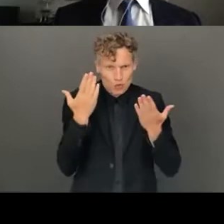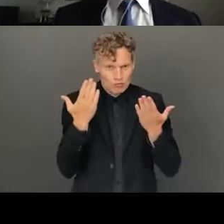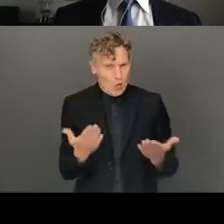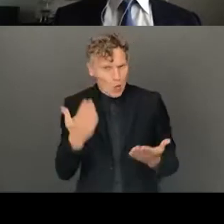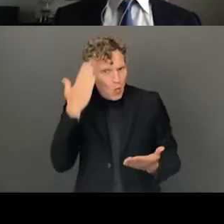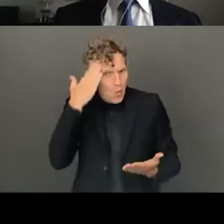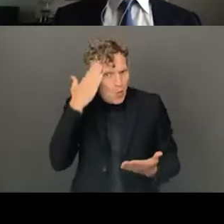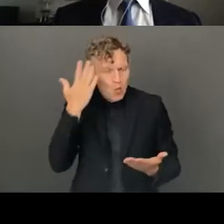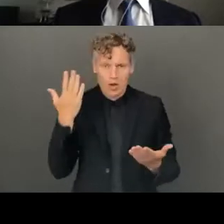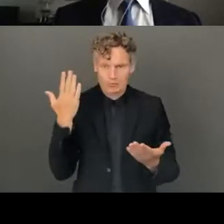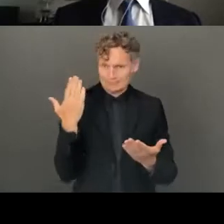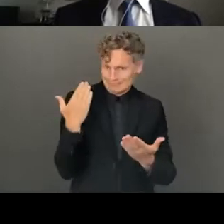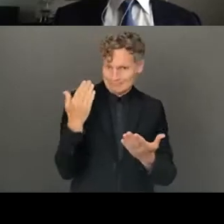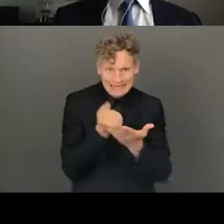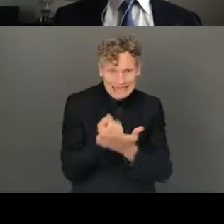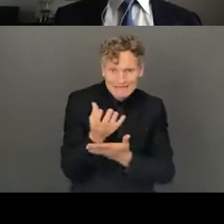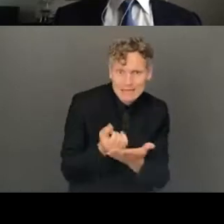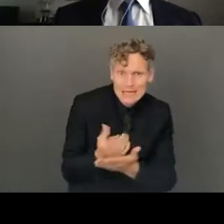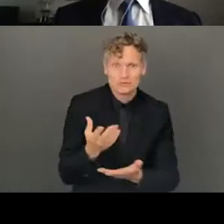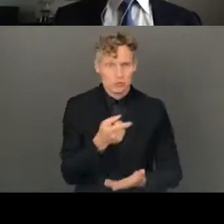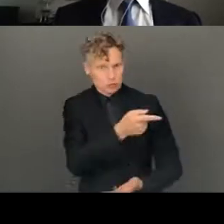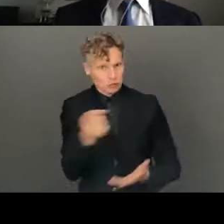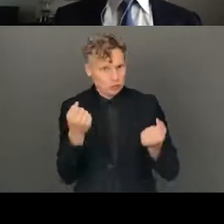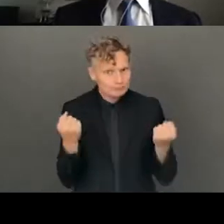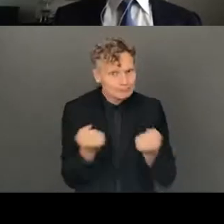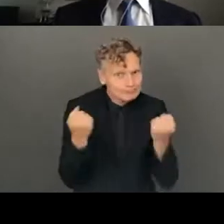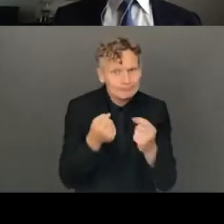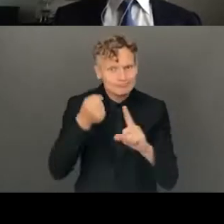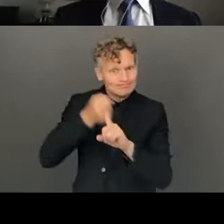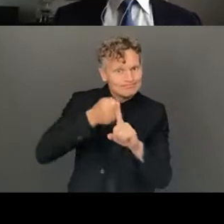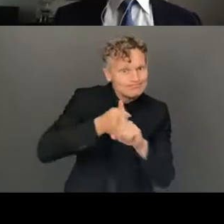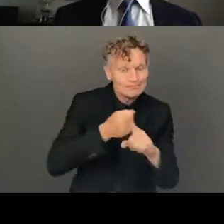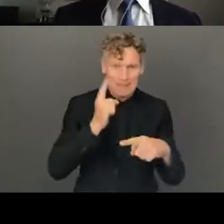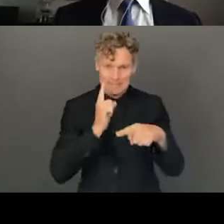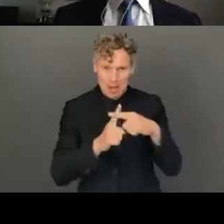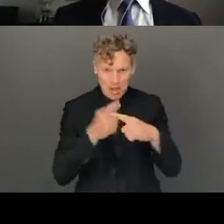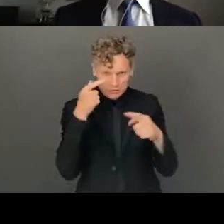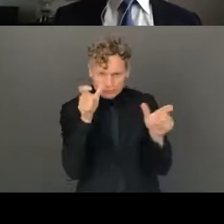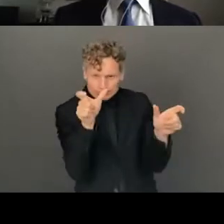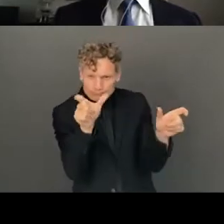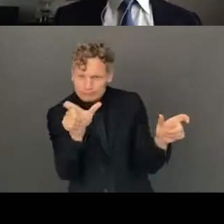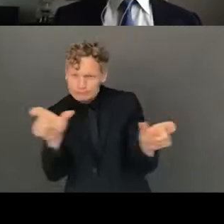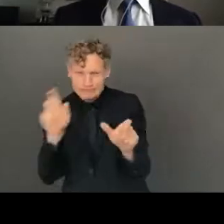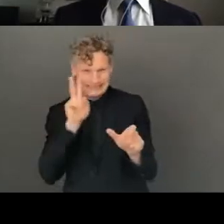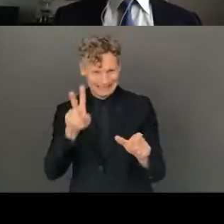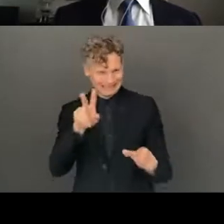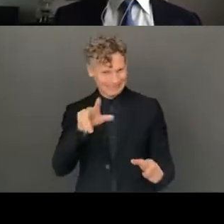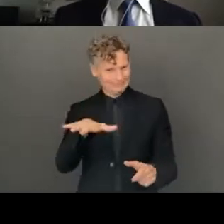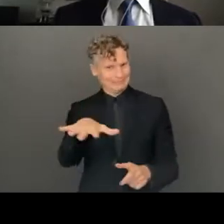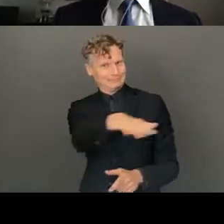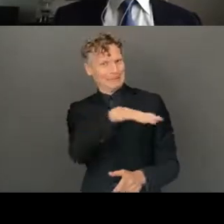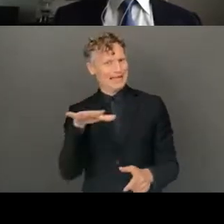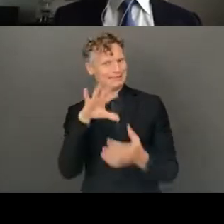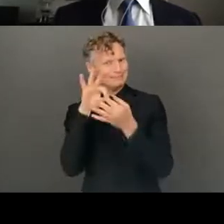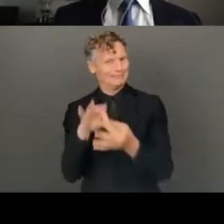qui œuvrent de manière active pour les droits des personnes handicapées et vous surveillez pour faire en sorte que les